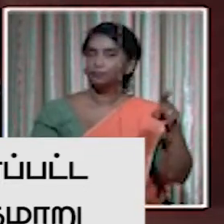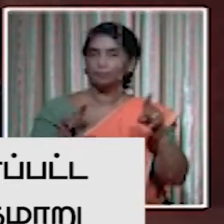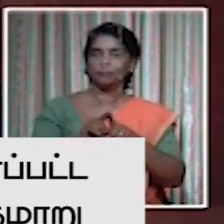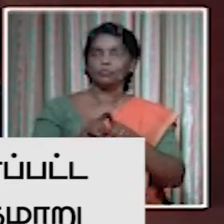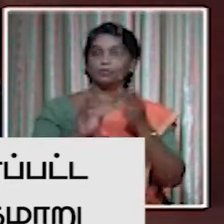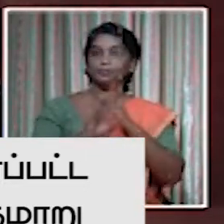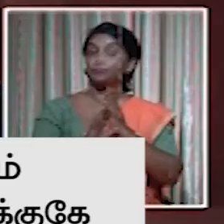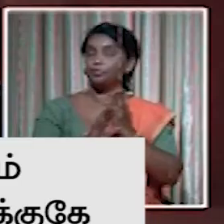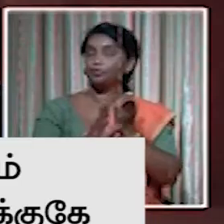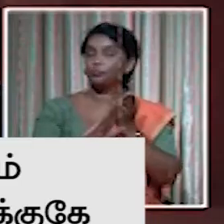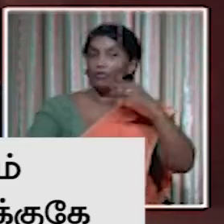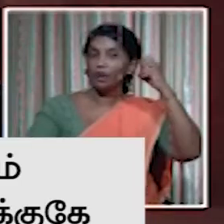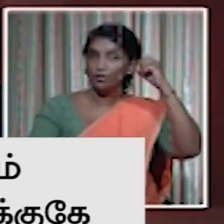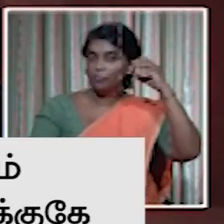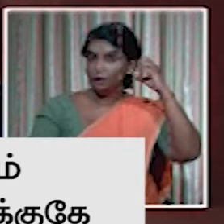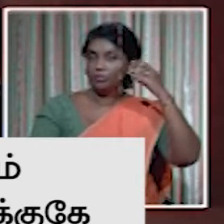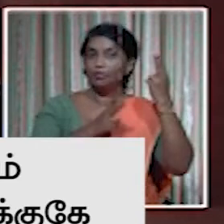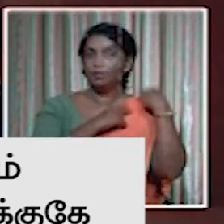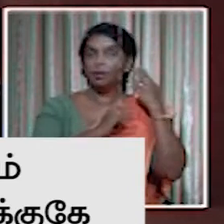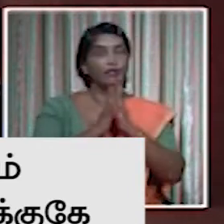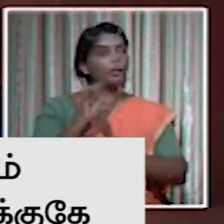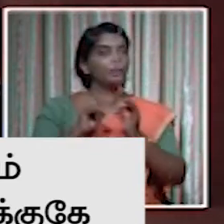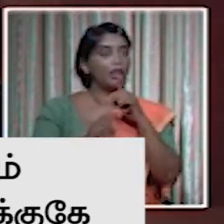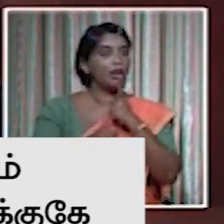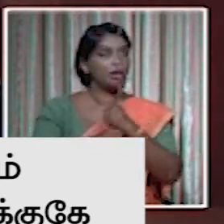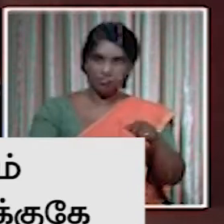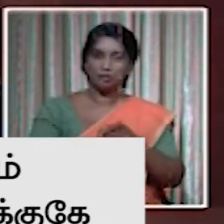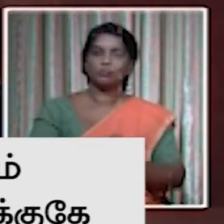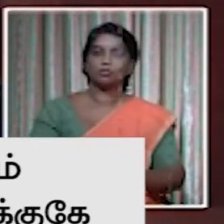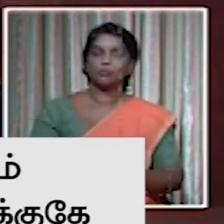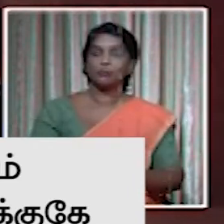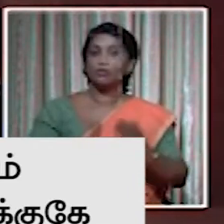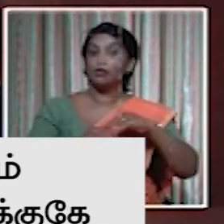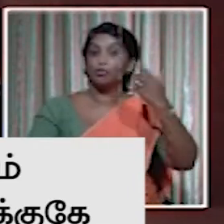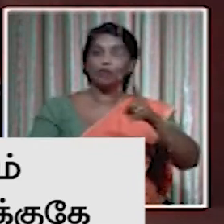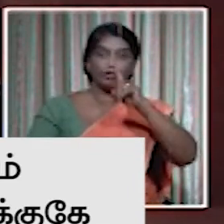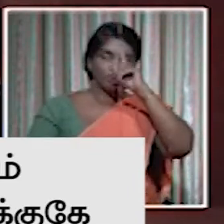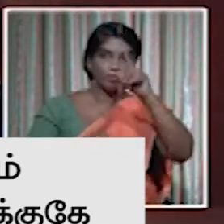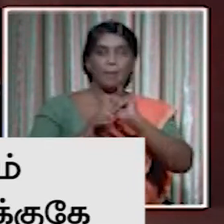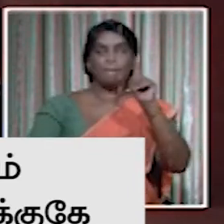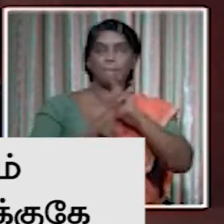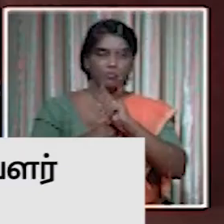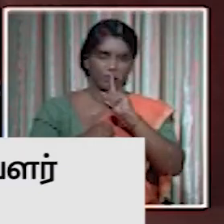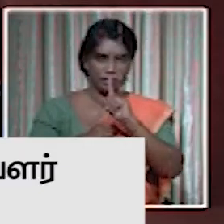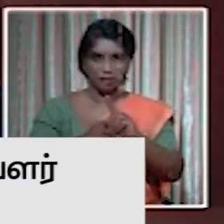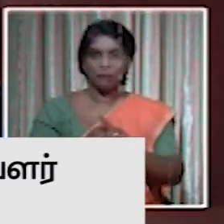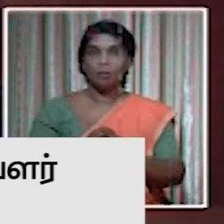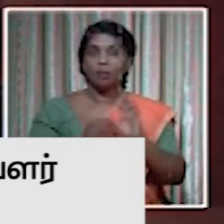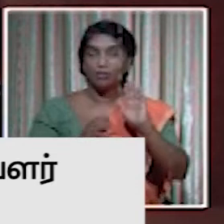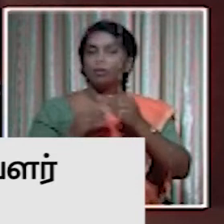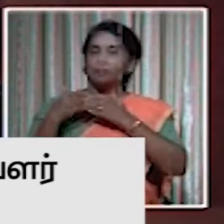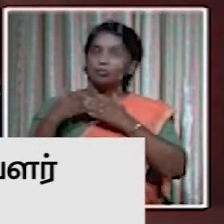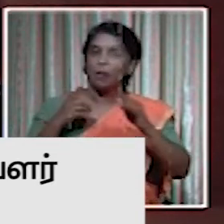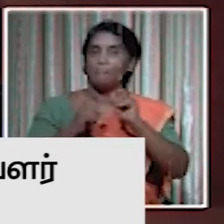එවකට විදුලි ඒ වෙලාවේ විදුලි බල භාර අමාත්‍ය ගාමිල් ලොකුගේ මැතිතුමා එළබෙන සතියේ පාර්ලිමේන්තු ඉදිරිපත් කරන බව කිව්වා. නමුත් එතෙන් සිට